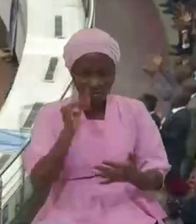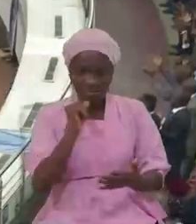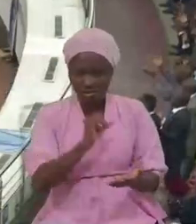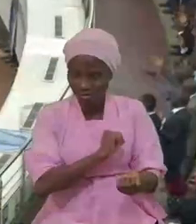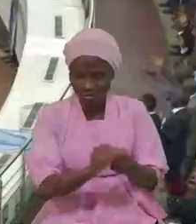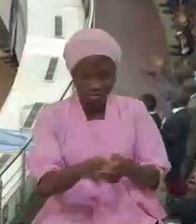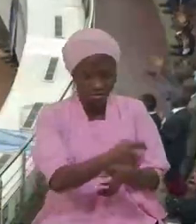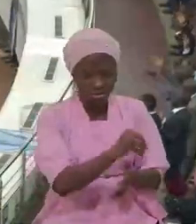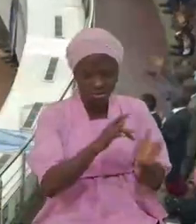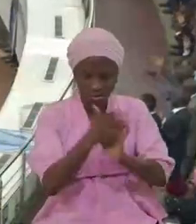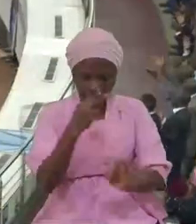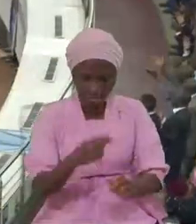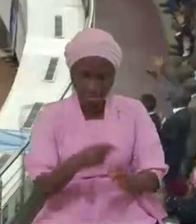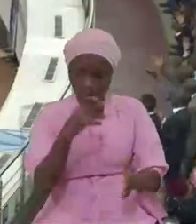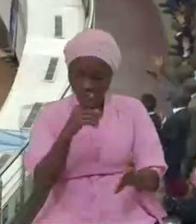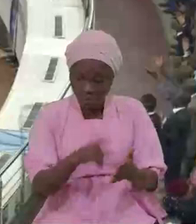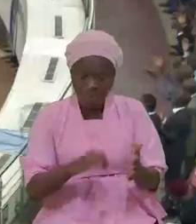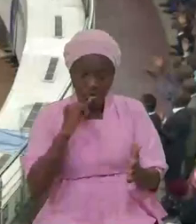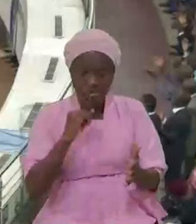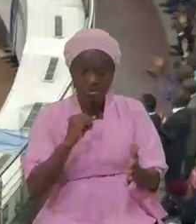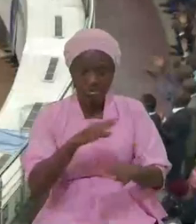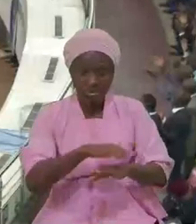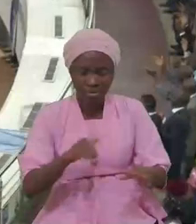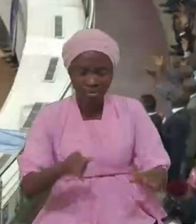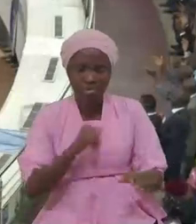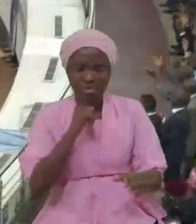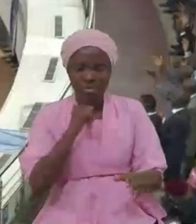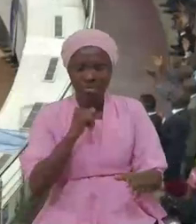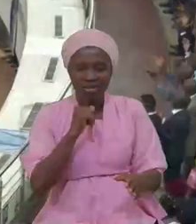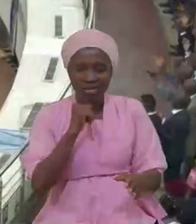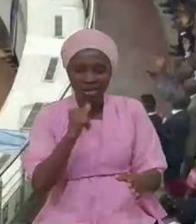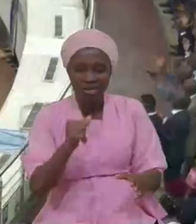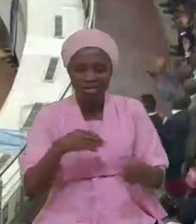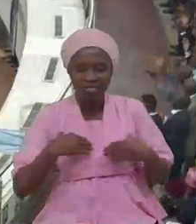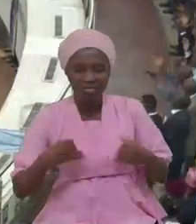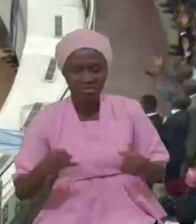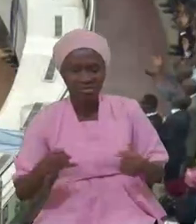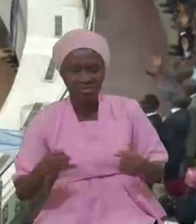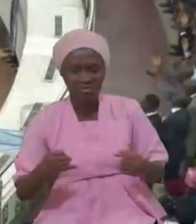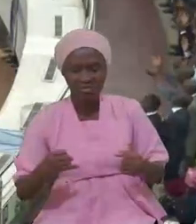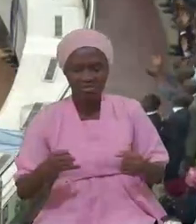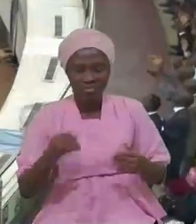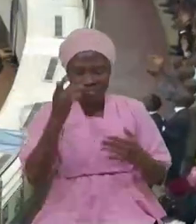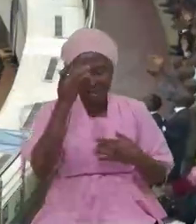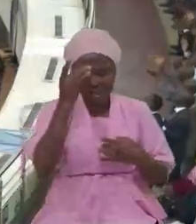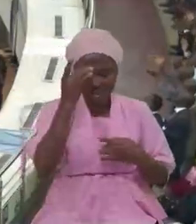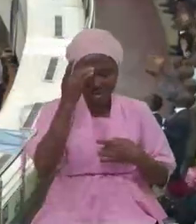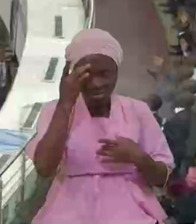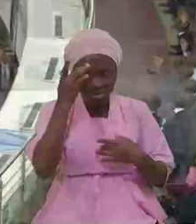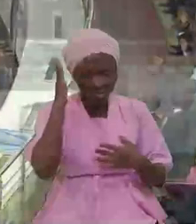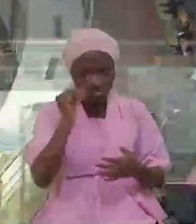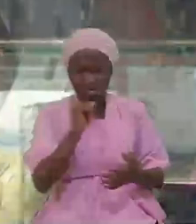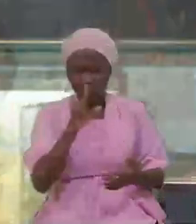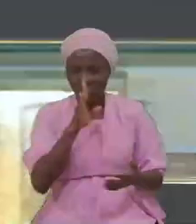pas. Ce qui est appelé maladie incurable ne fera plus partie de leur organisme au nom de